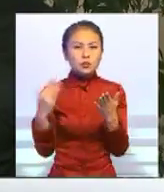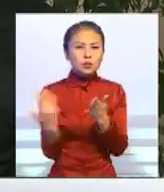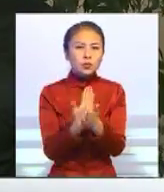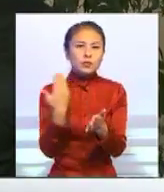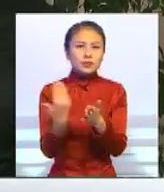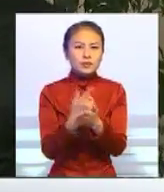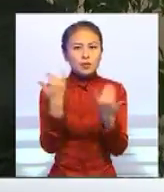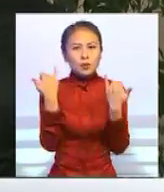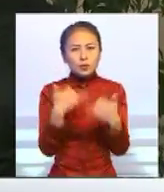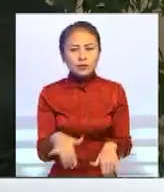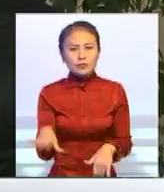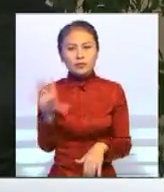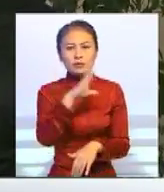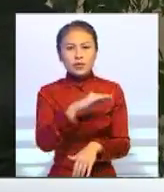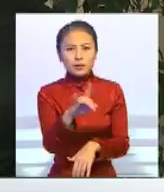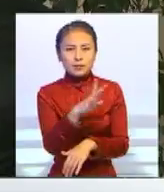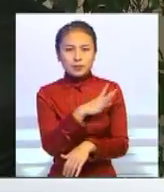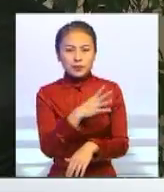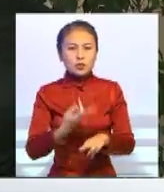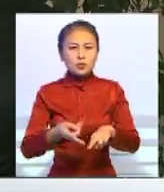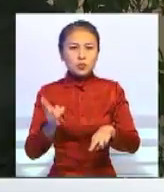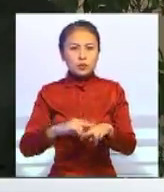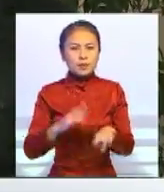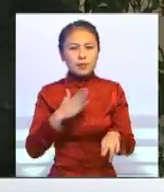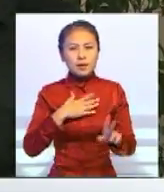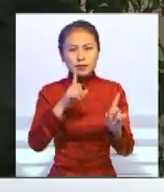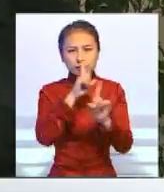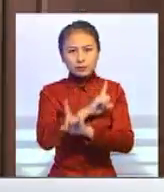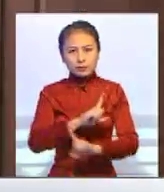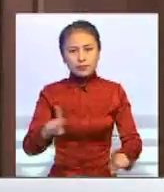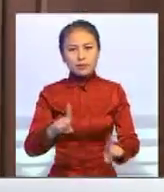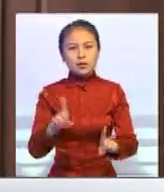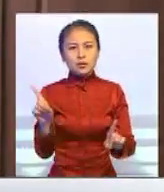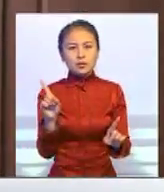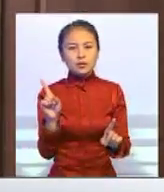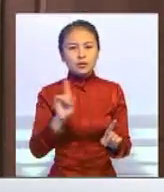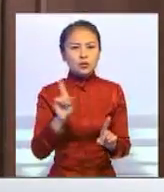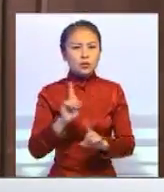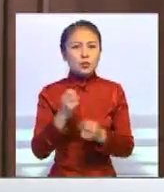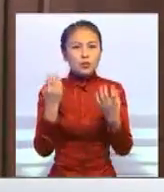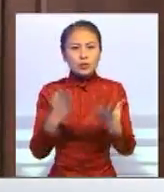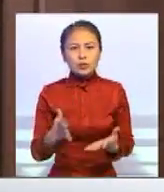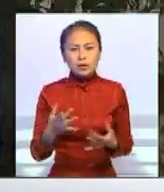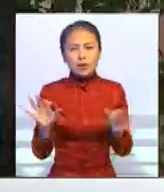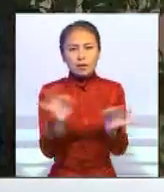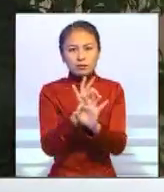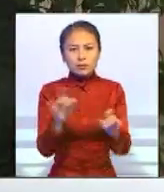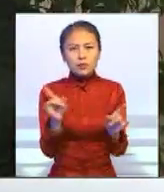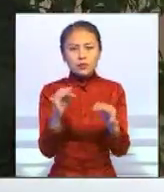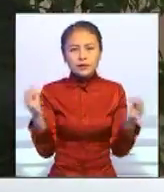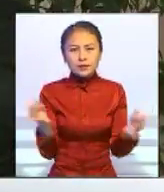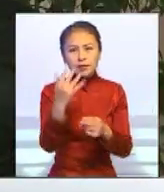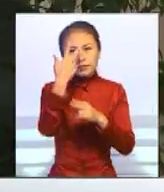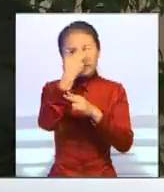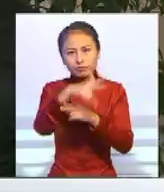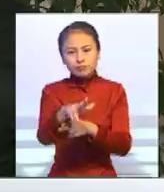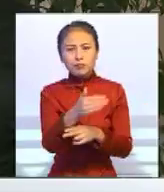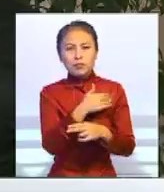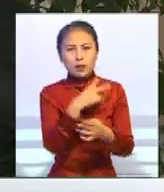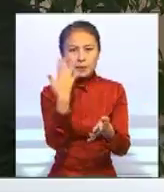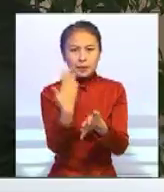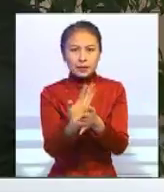жаңашылдықпен таң қалдыру. Біздің ең басты ерекшелігіміз жаңашылдық. Бұл кәдімгідей жай концерт емес, кәдімгі түсірілім, эфирден